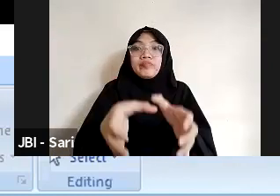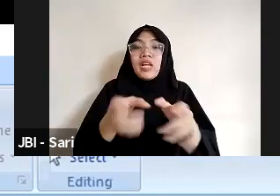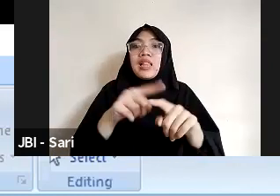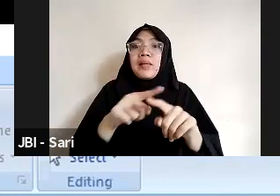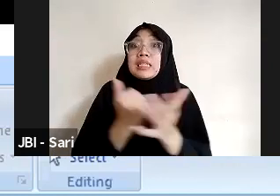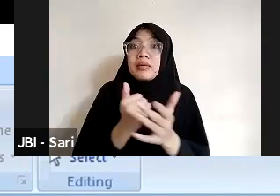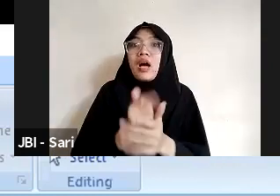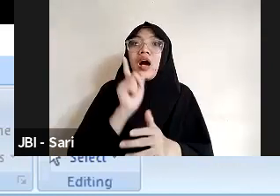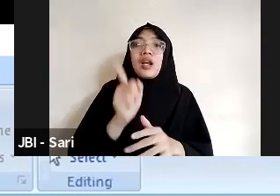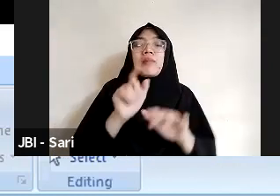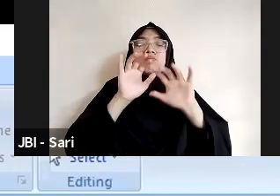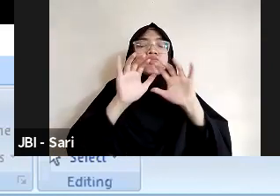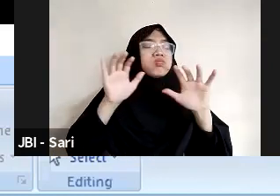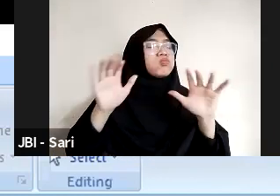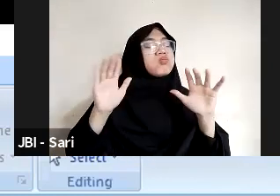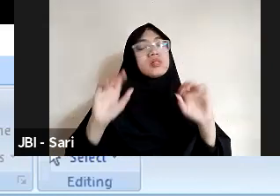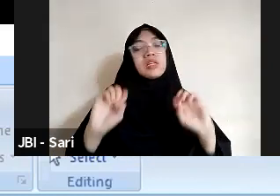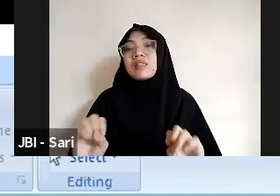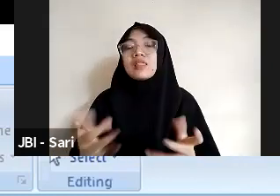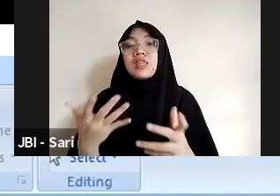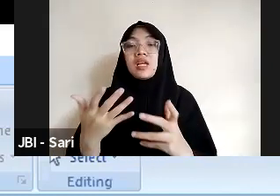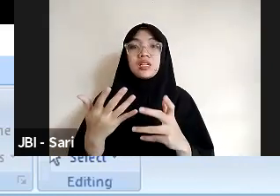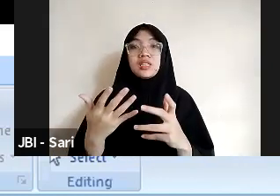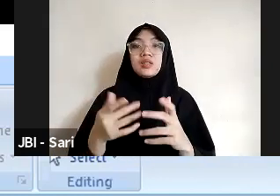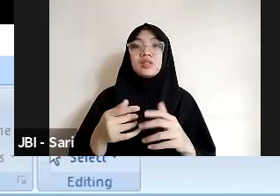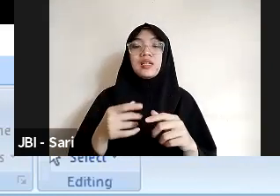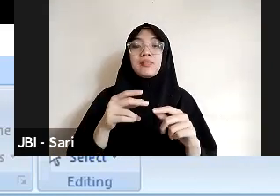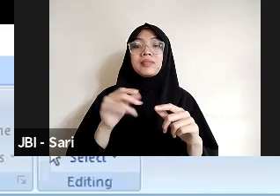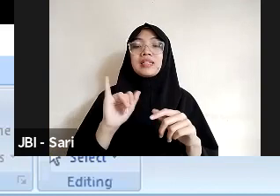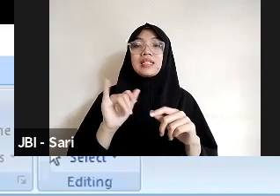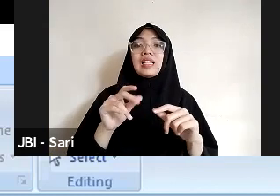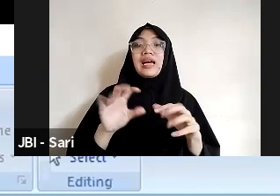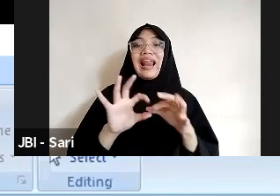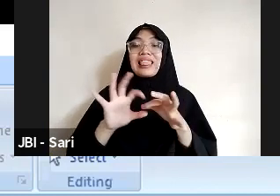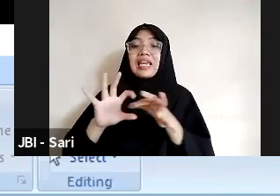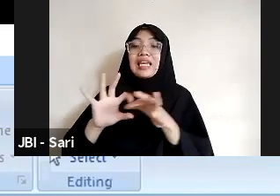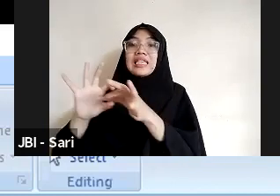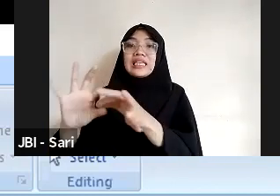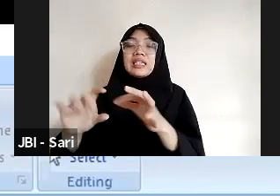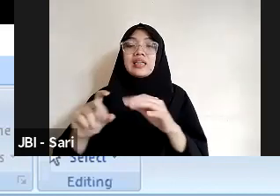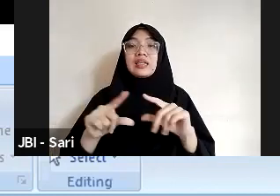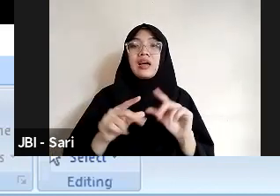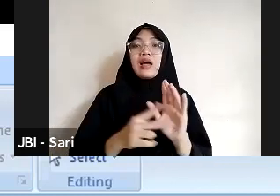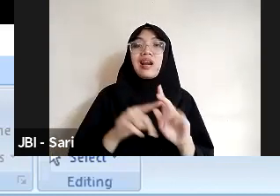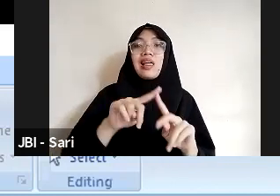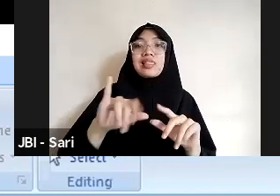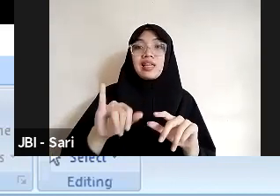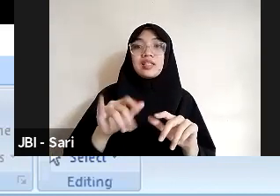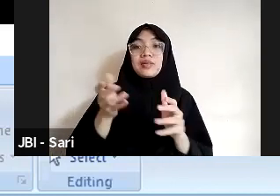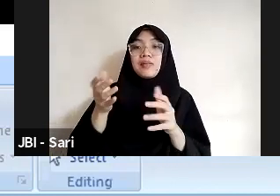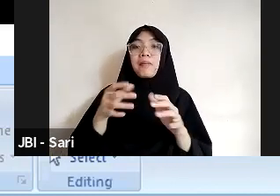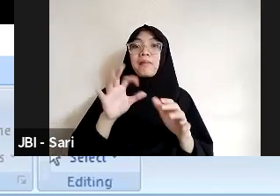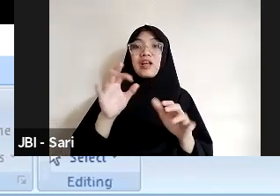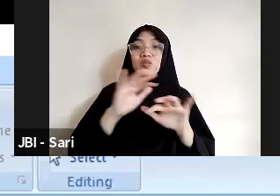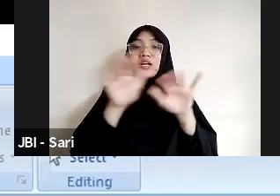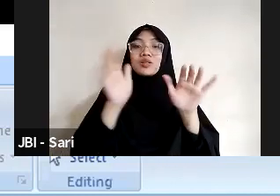hal yang terjadi di dalam rantai bagaimana bakso itu sampai di depan kita. Nah, ini yang